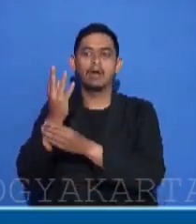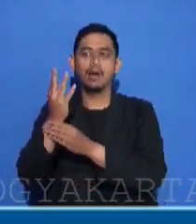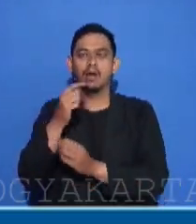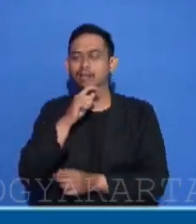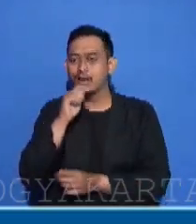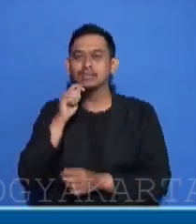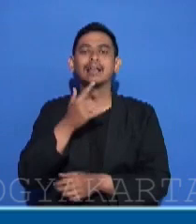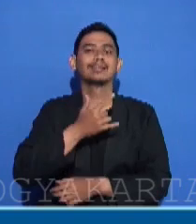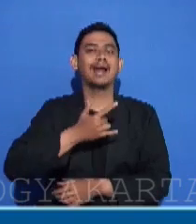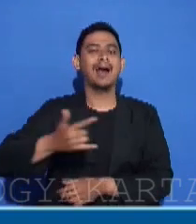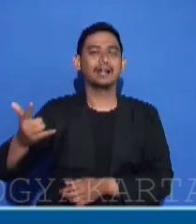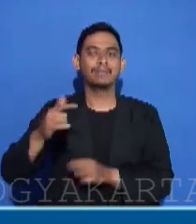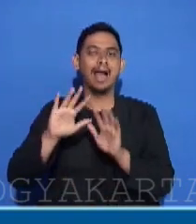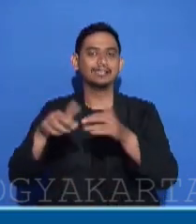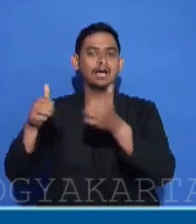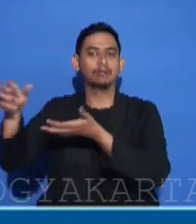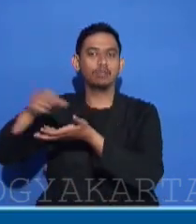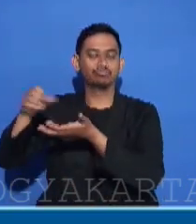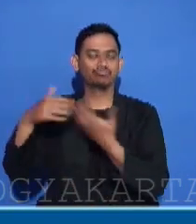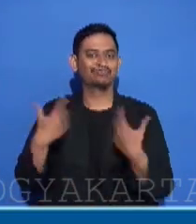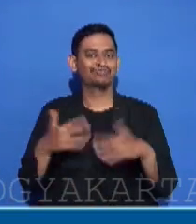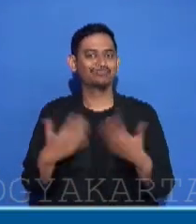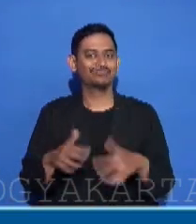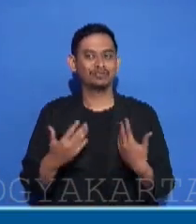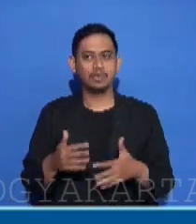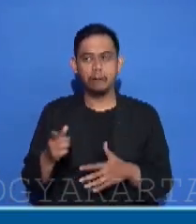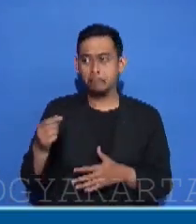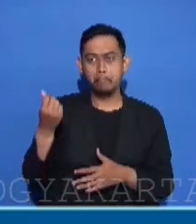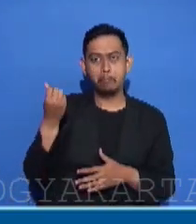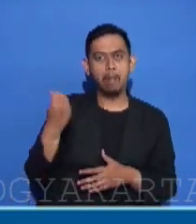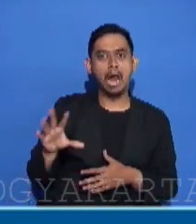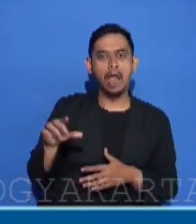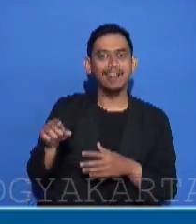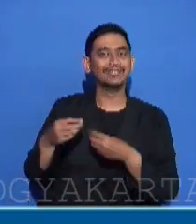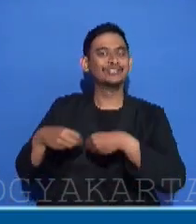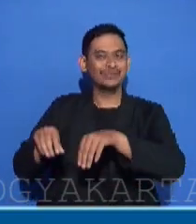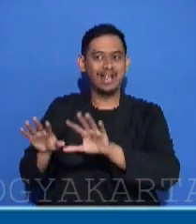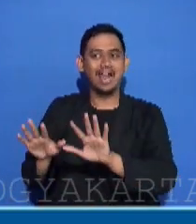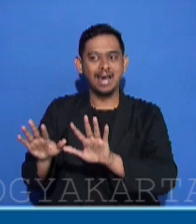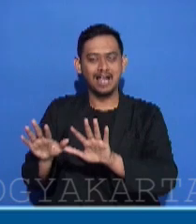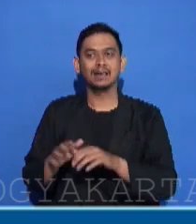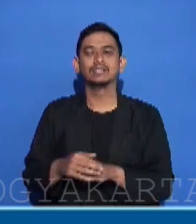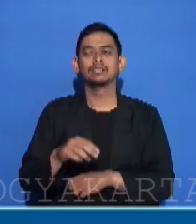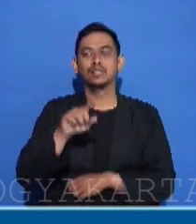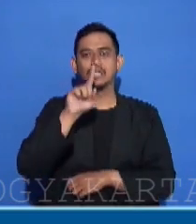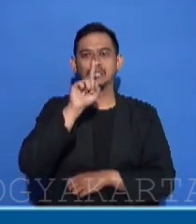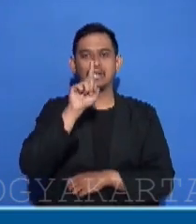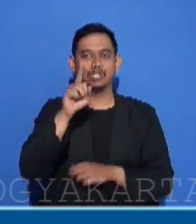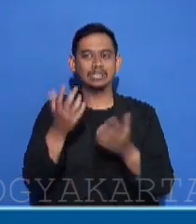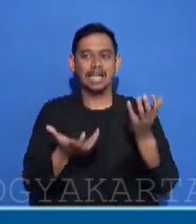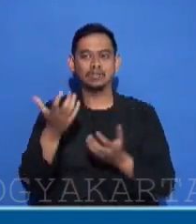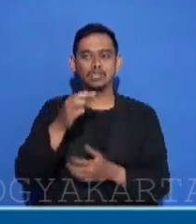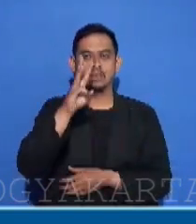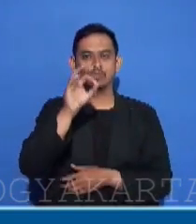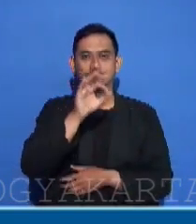sanget, saya malih kelengkeng jenis menika dipun aosi awis saben kilonipun ngancik 3,000 dumugi 2,000